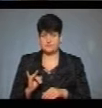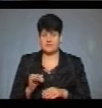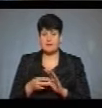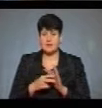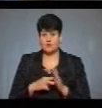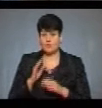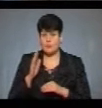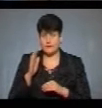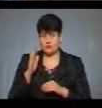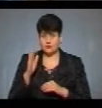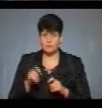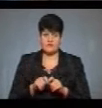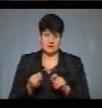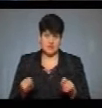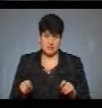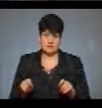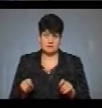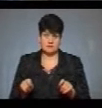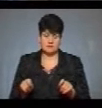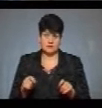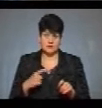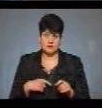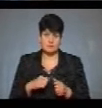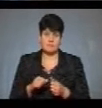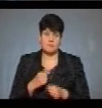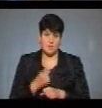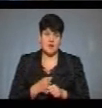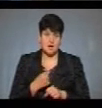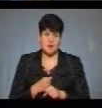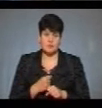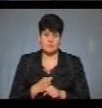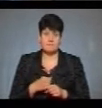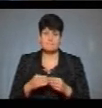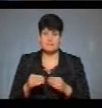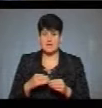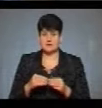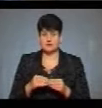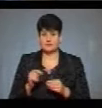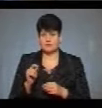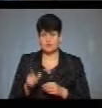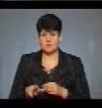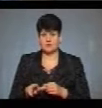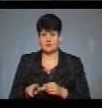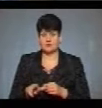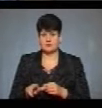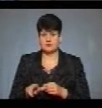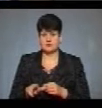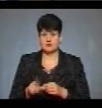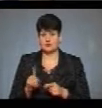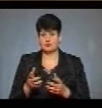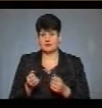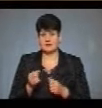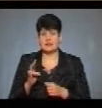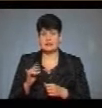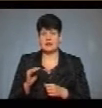в майбутньому відкрити собі по переробці пластикових бутилок, щоб отримувати